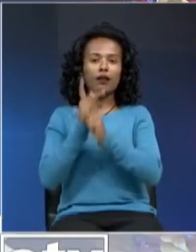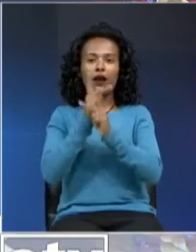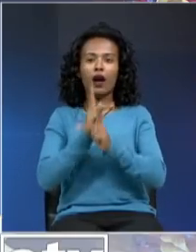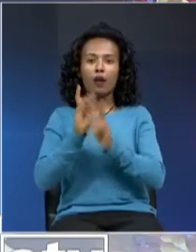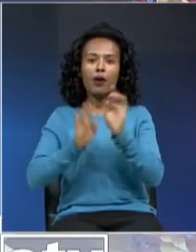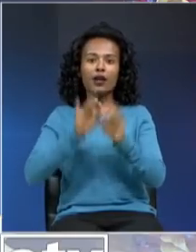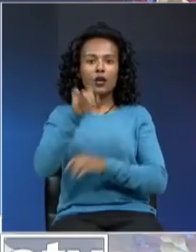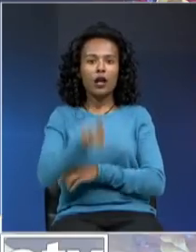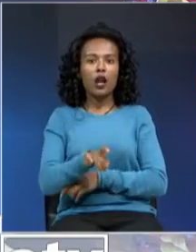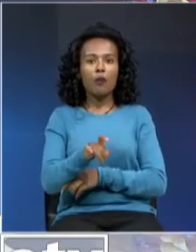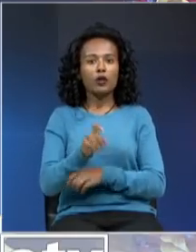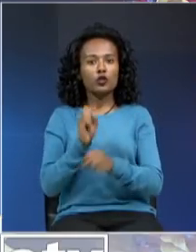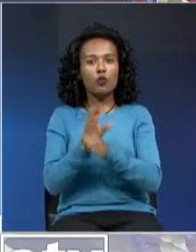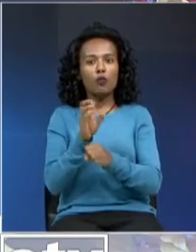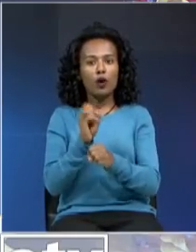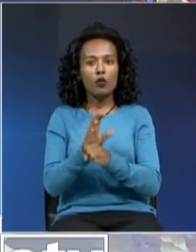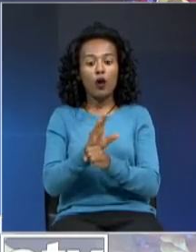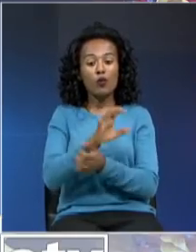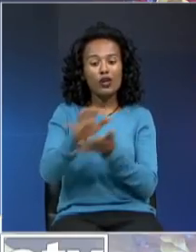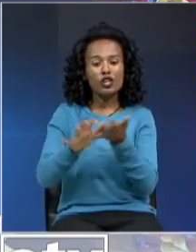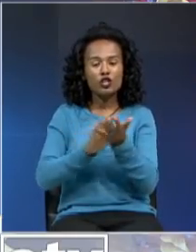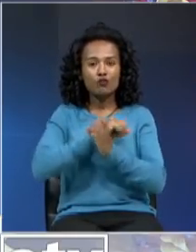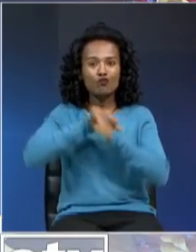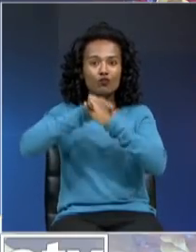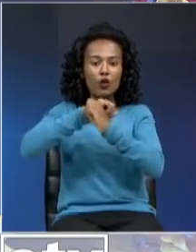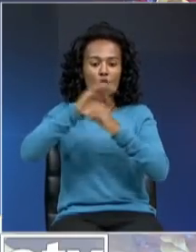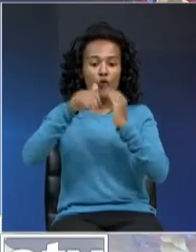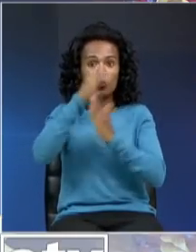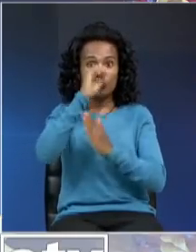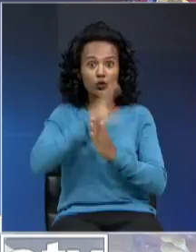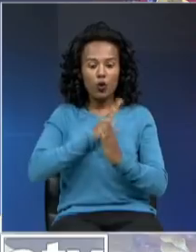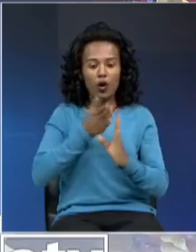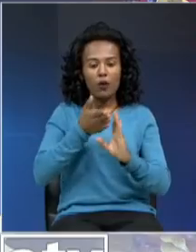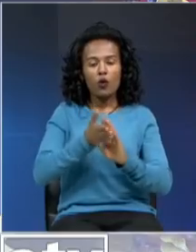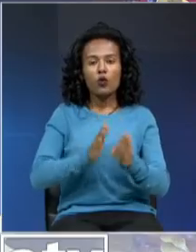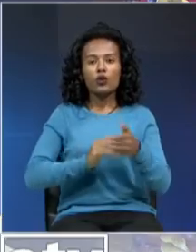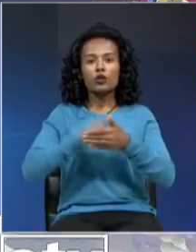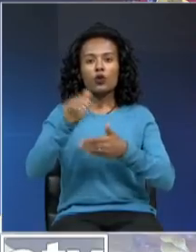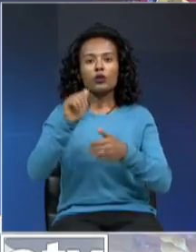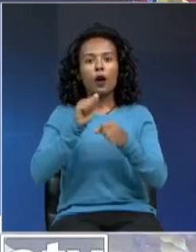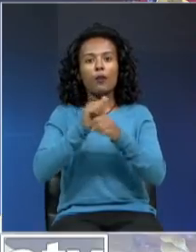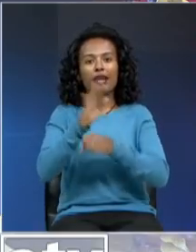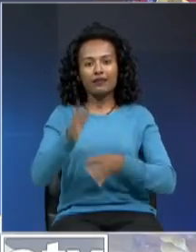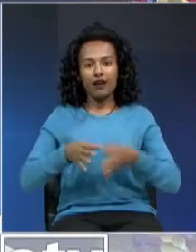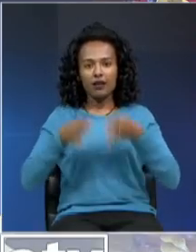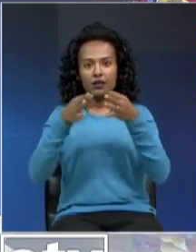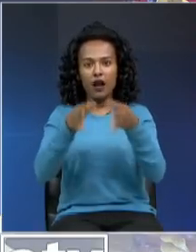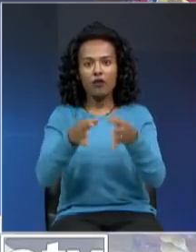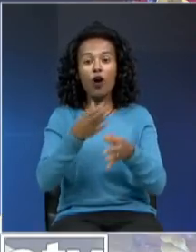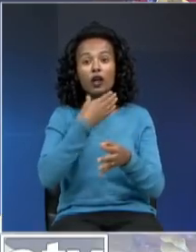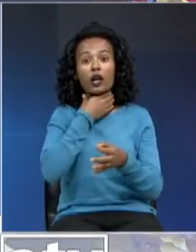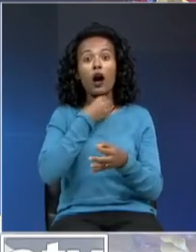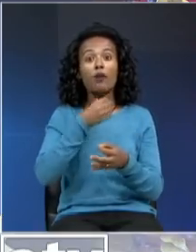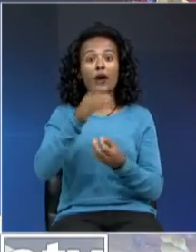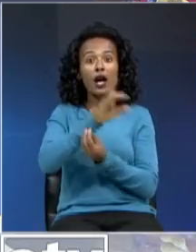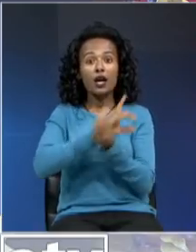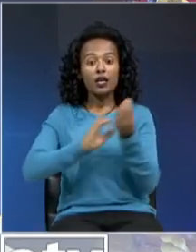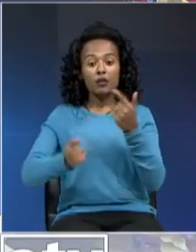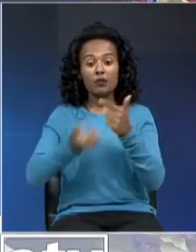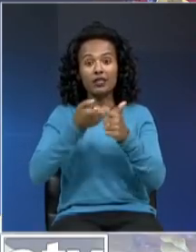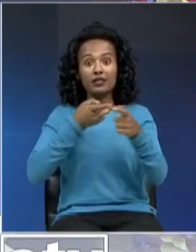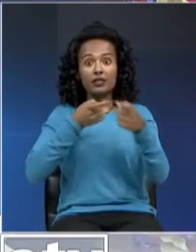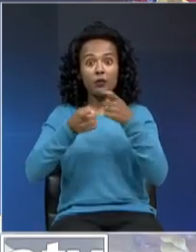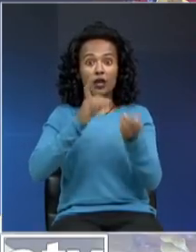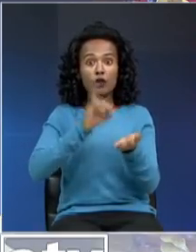ማድረግ እንዳለባቸው መክሯል። ወረርሽኙን ለመከላከል ሁሉም ሰው በኩሉን እንዲወጣም መልእክት አስተላልፏል። የአማራ ክልል ምክትል ርዕሰ